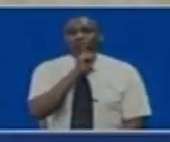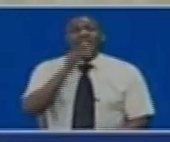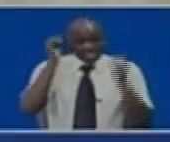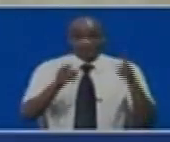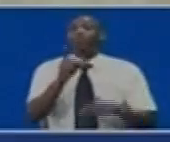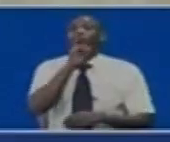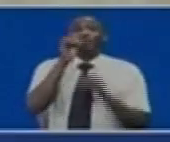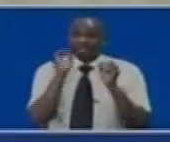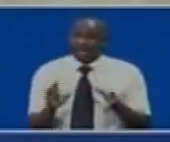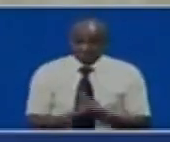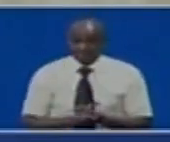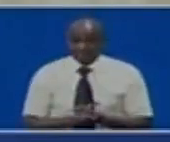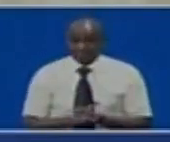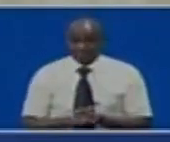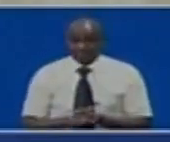msiponyamaza